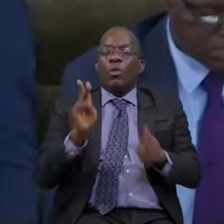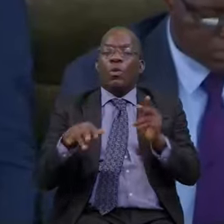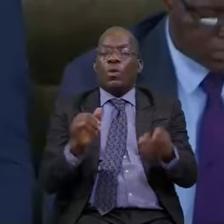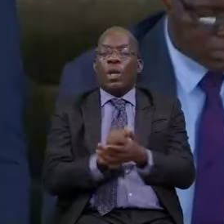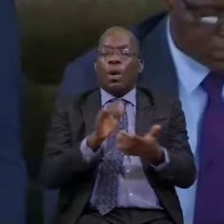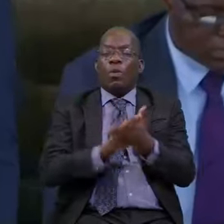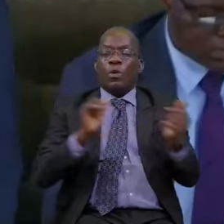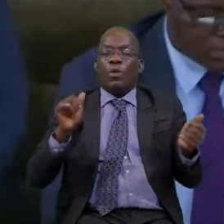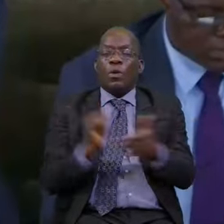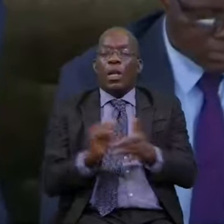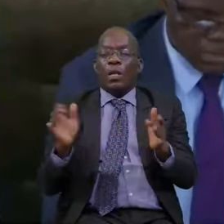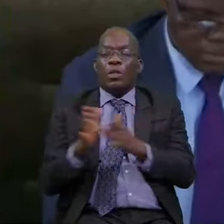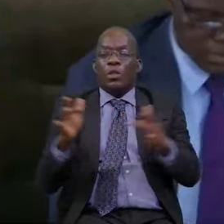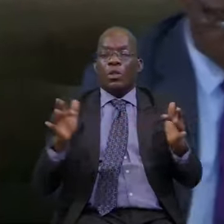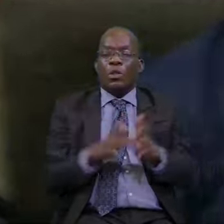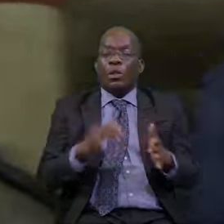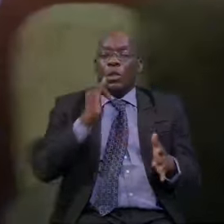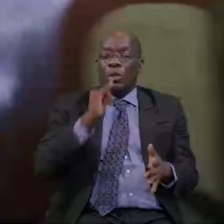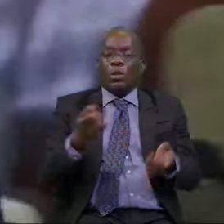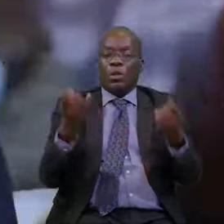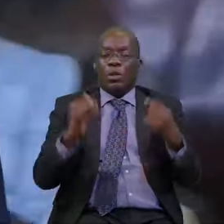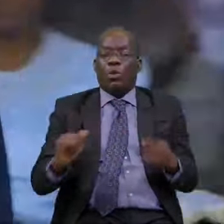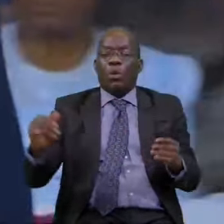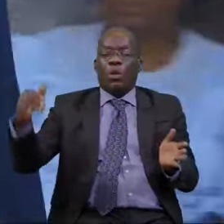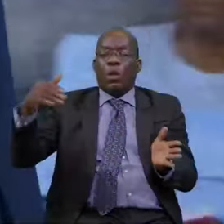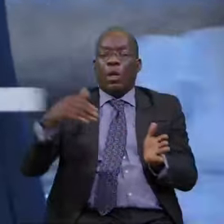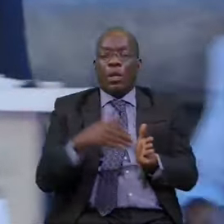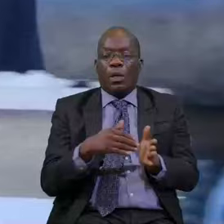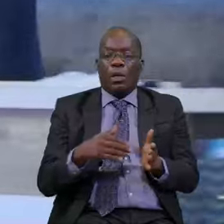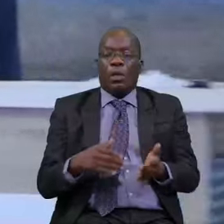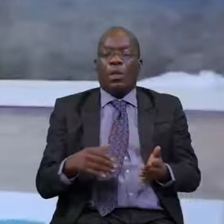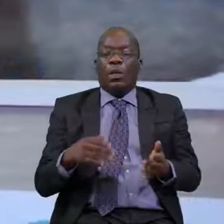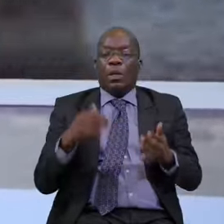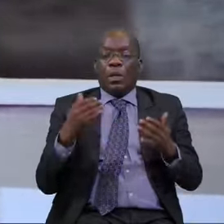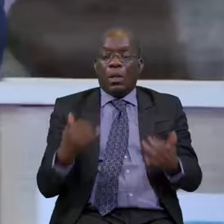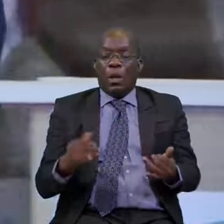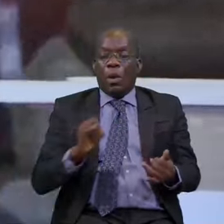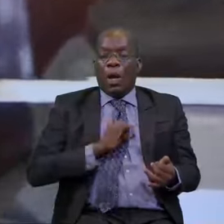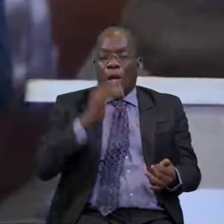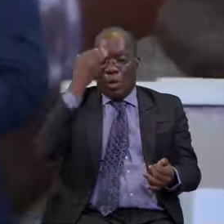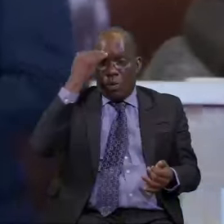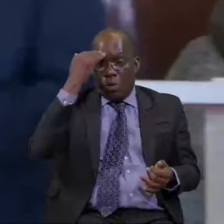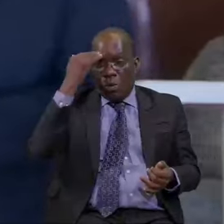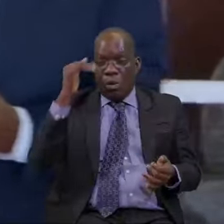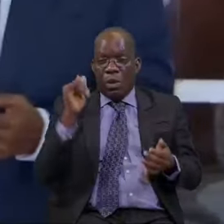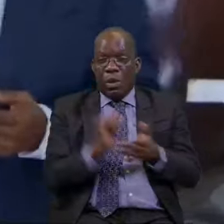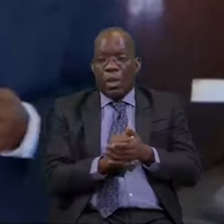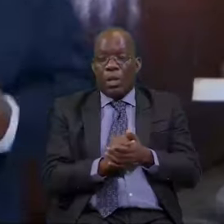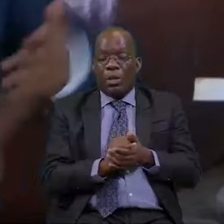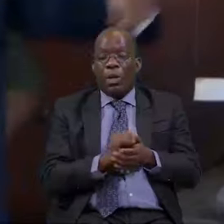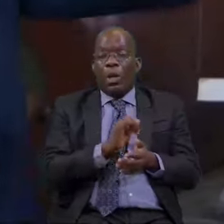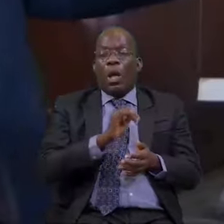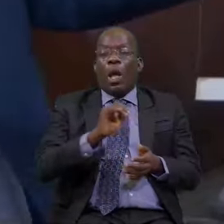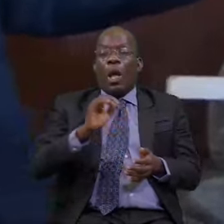qui croient que seuls qui croient que Jésus viendra. Mais maintenant, j'ai reconnu que même les